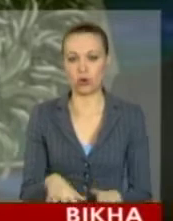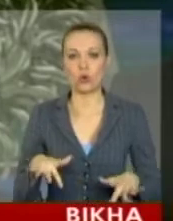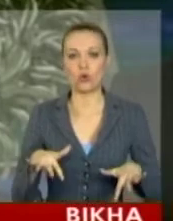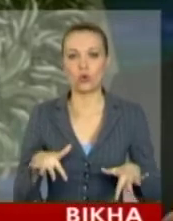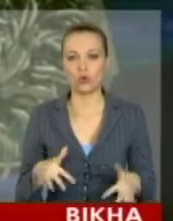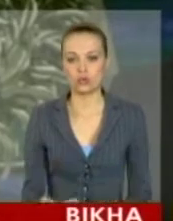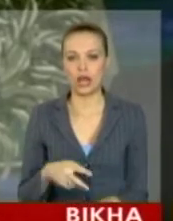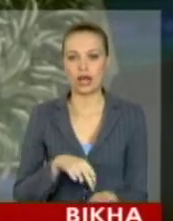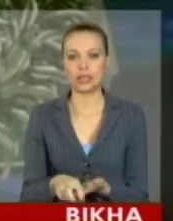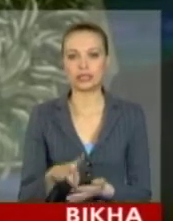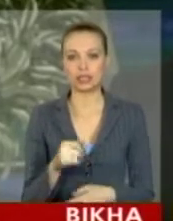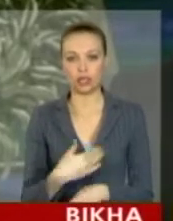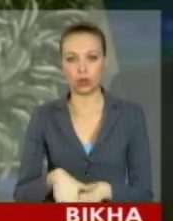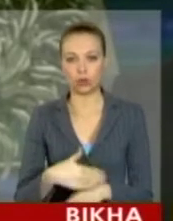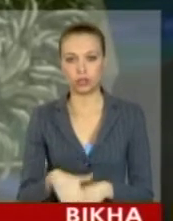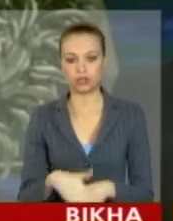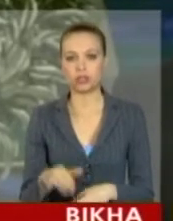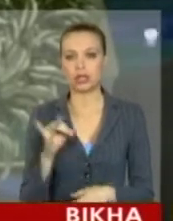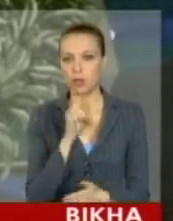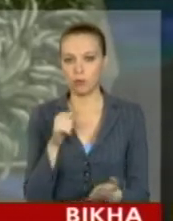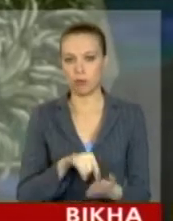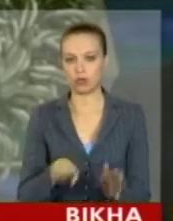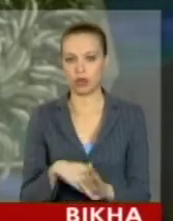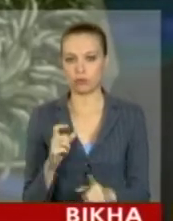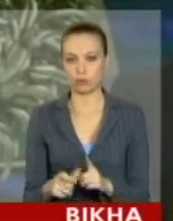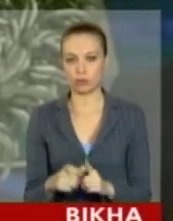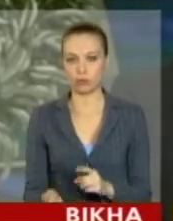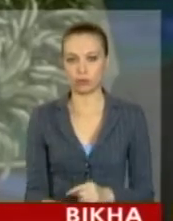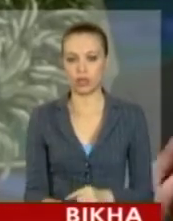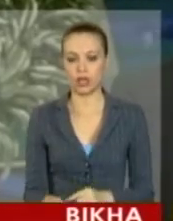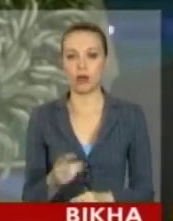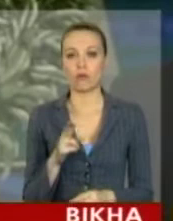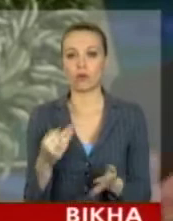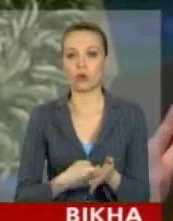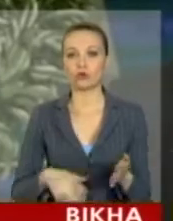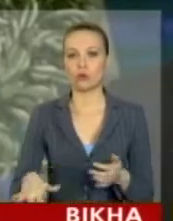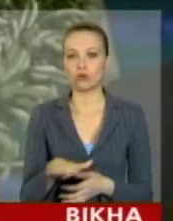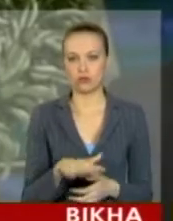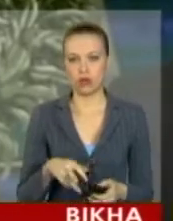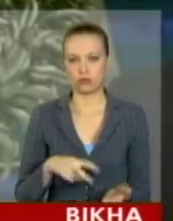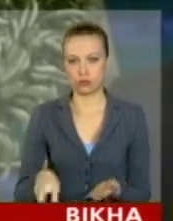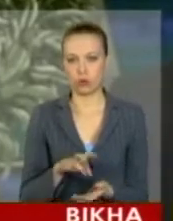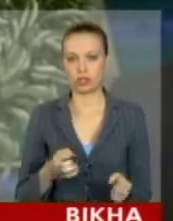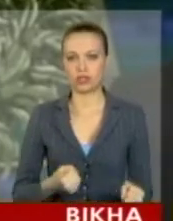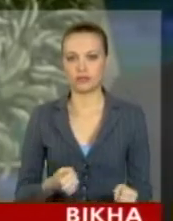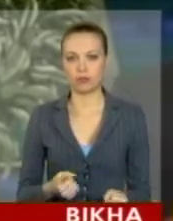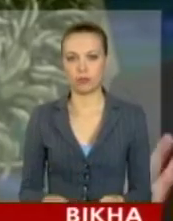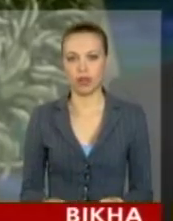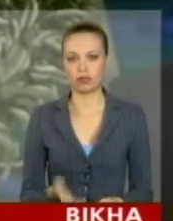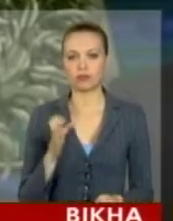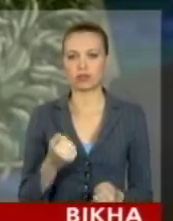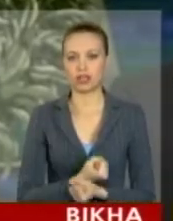Устали выходить на улицы и попадать под пули. По Донбассу ходят с автоматами,